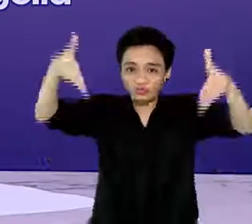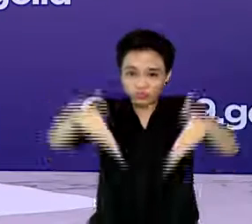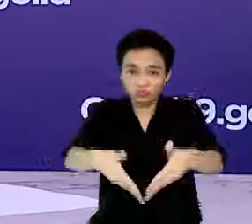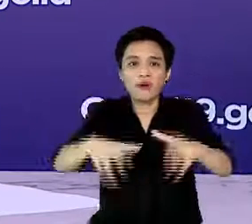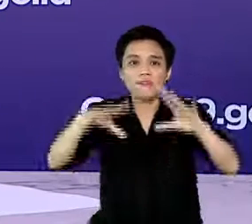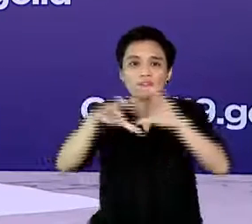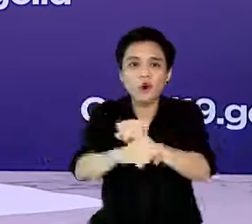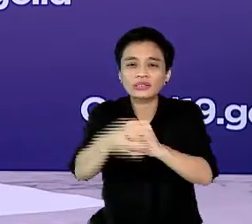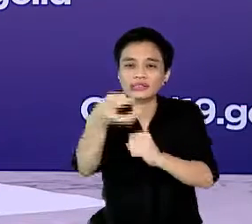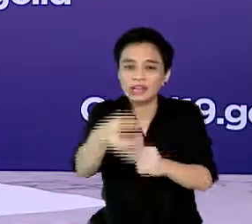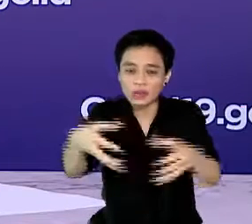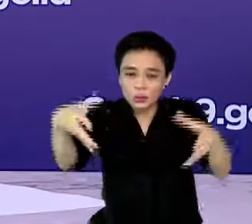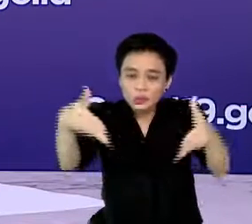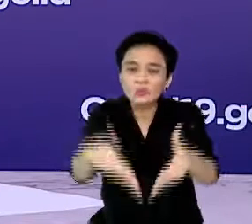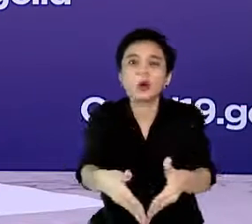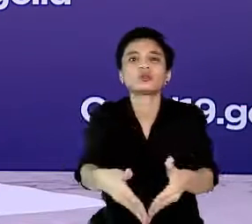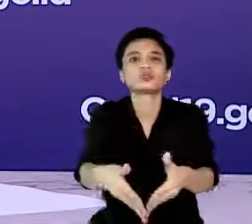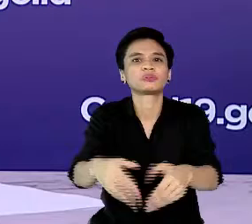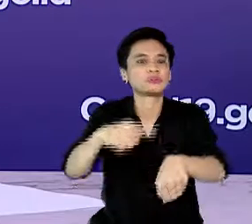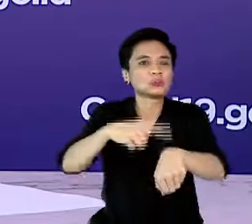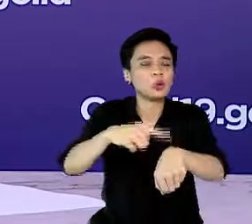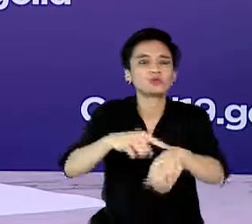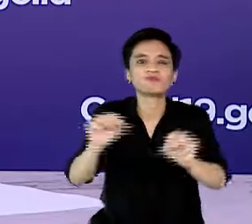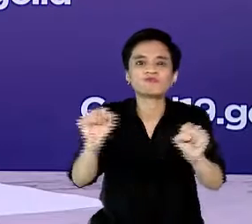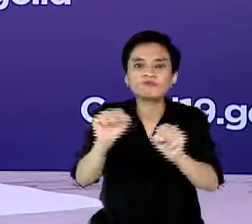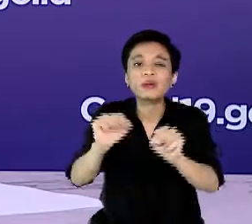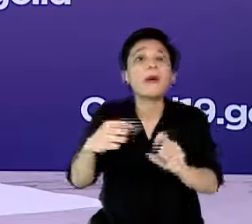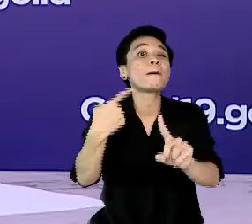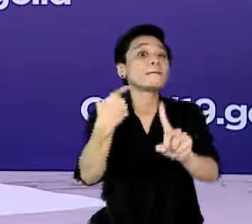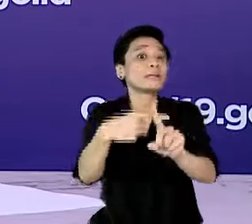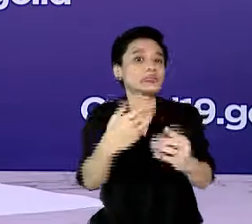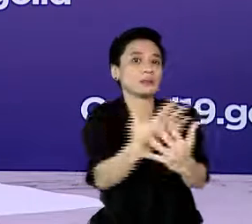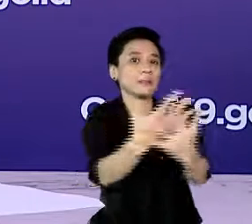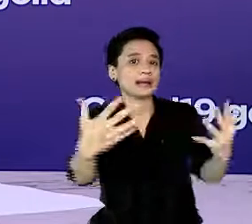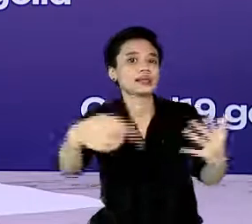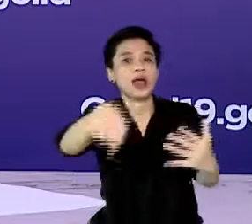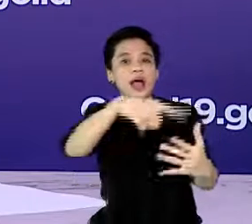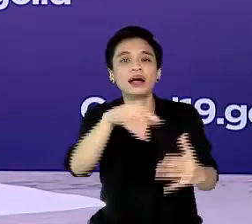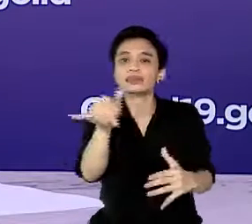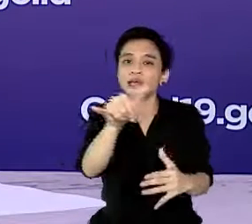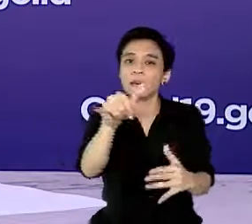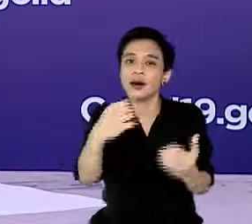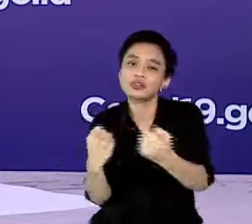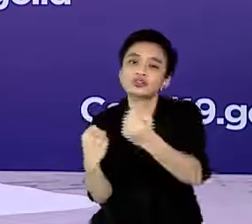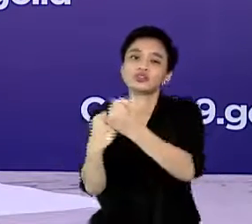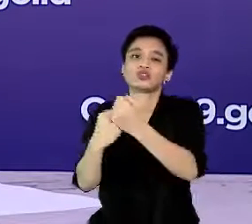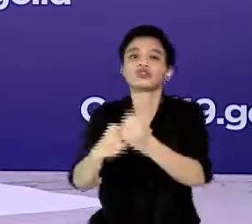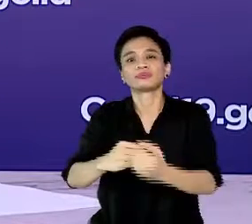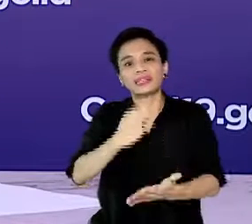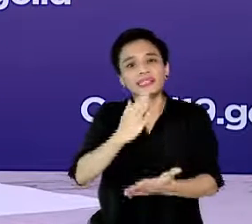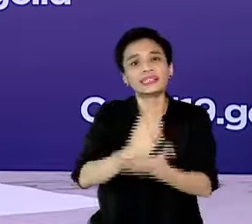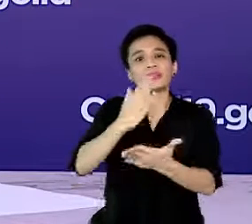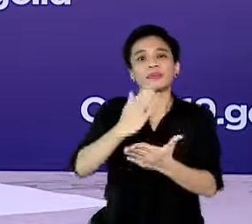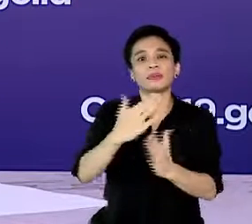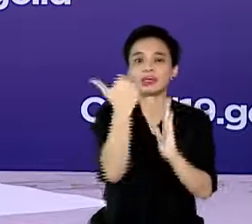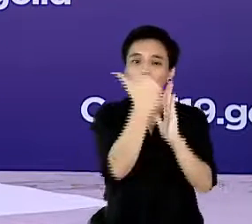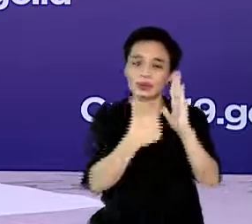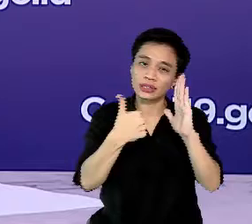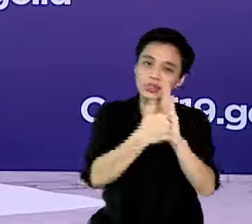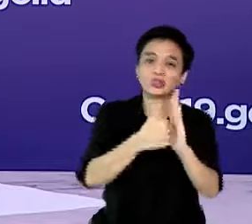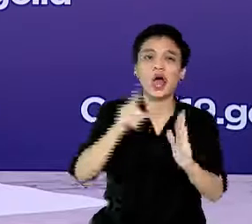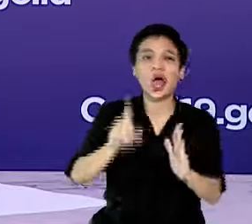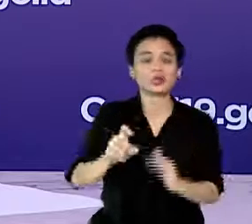keadaan Genting dan di waktu yang bersamaan masyarakat perlu untuk terus Meningkatkan kedisiplinan protokol kesehatan